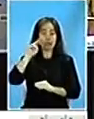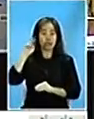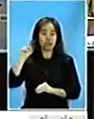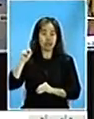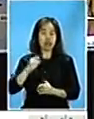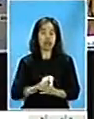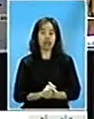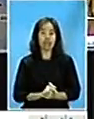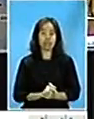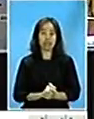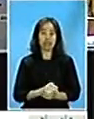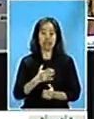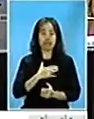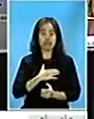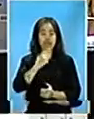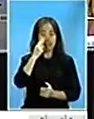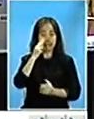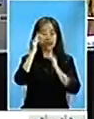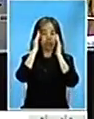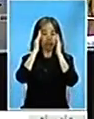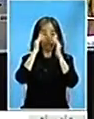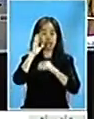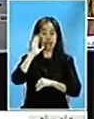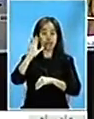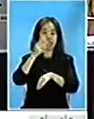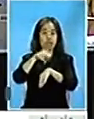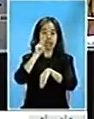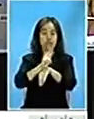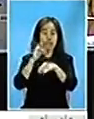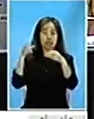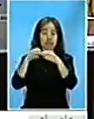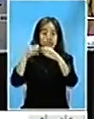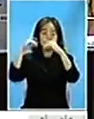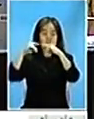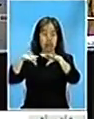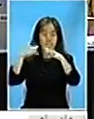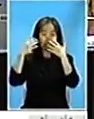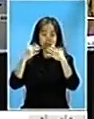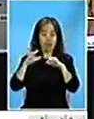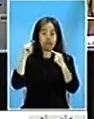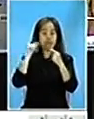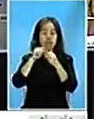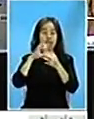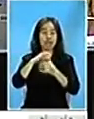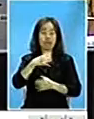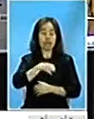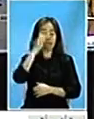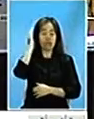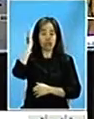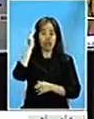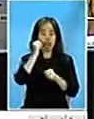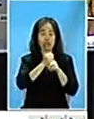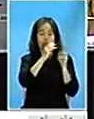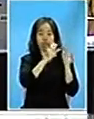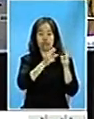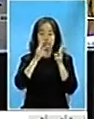ห็นความตั้งใจของท่านประธานวิปฝ่ายค้านแล้วก็คณะวิปฝ่ายค้านในการที่จะทำให้กระบวนการในการ